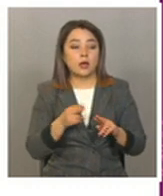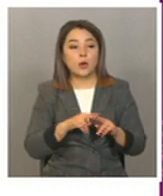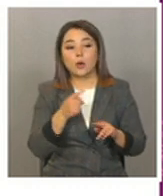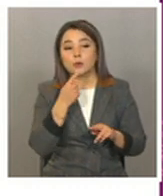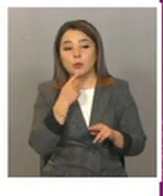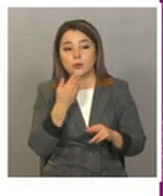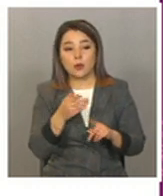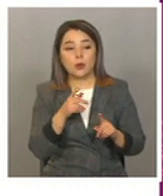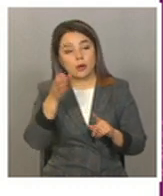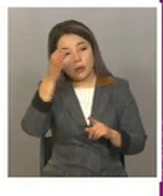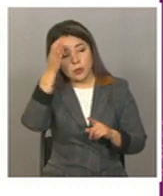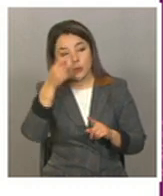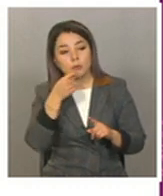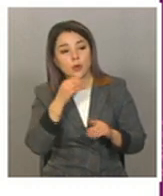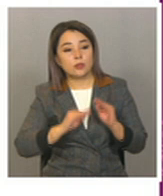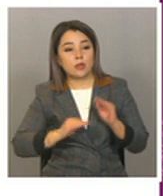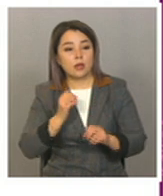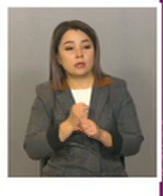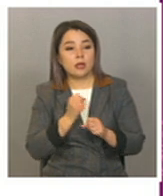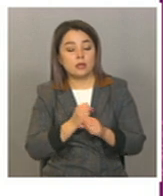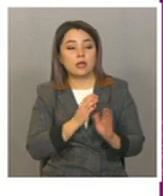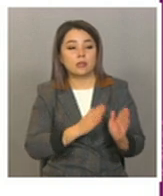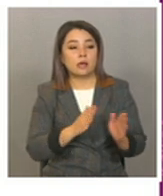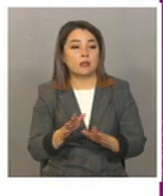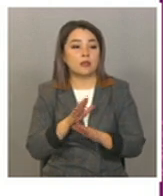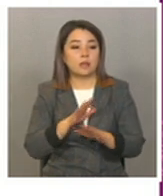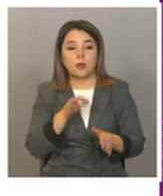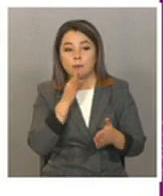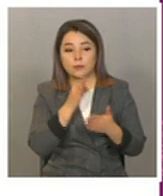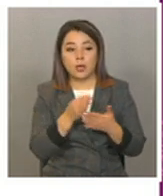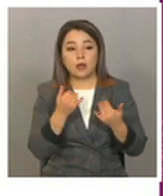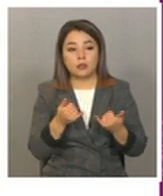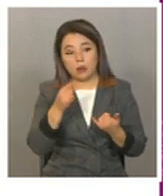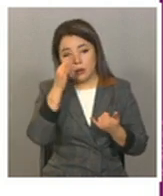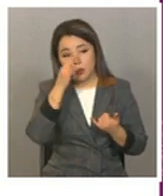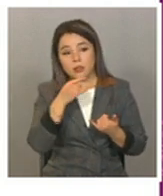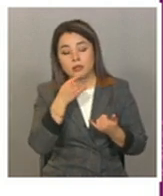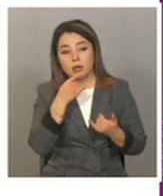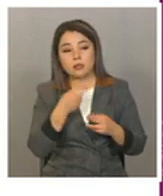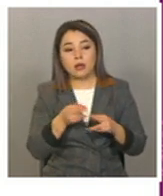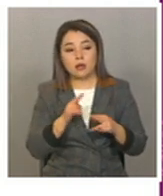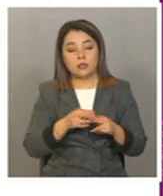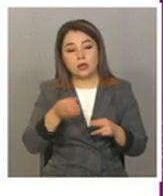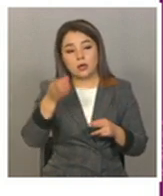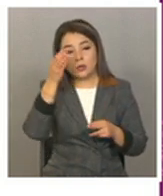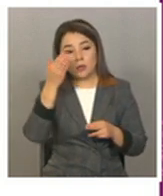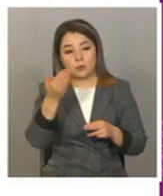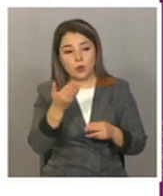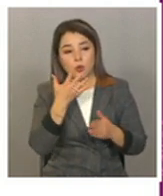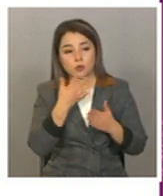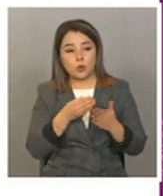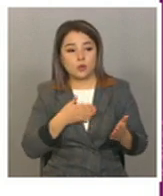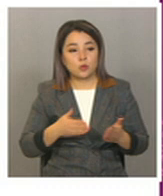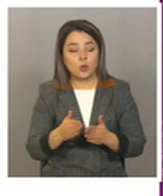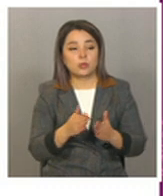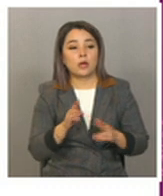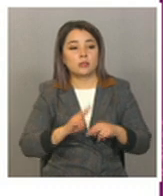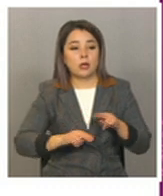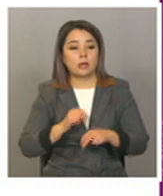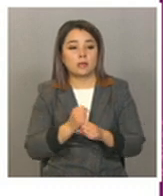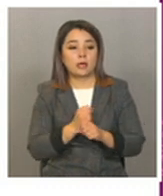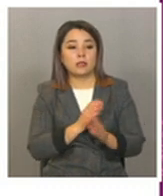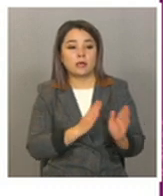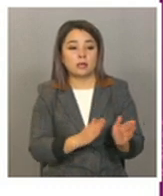ғылым жолына салынып реттелмеген тіл. Қазақ тілі ғылым жолына салынып реттелсе, ешбір жұрттың